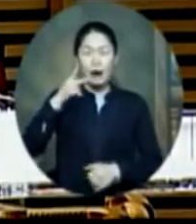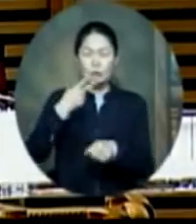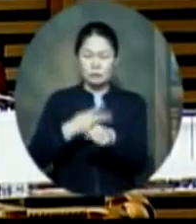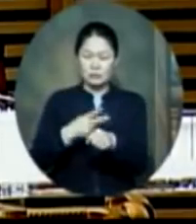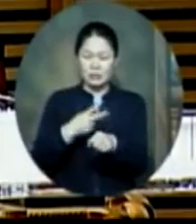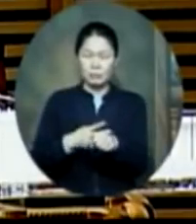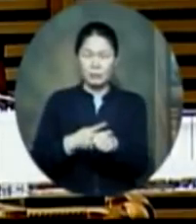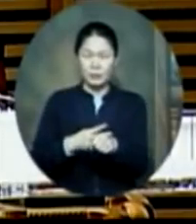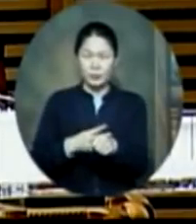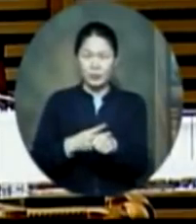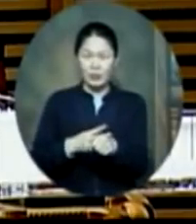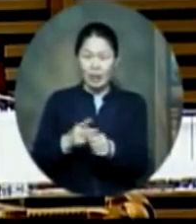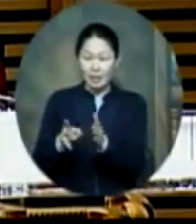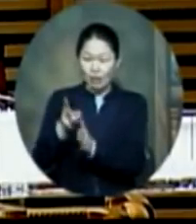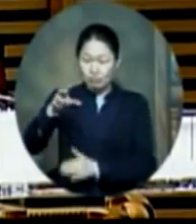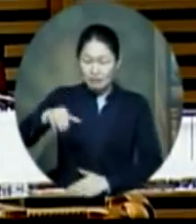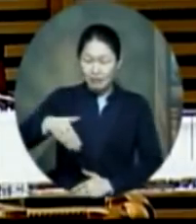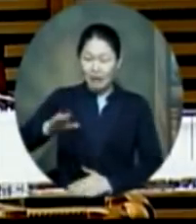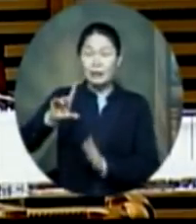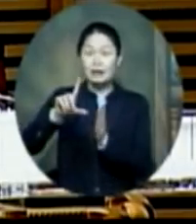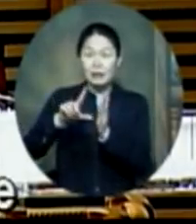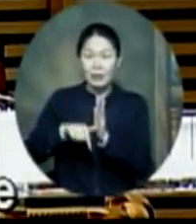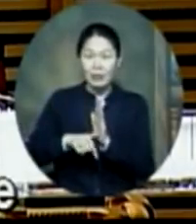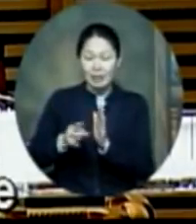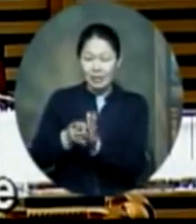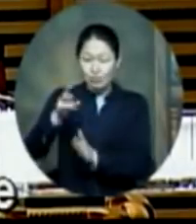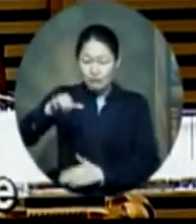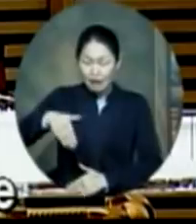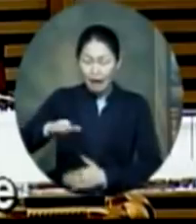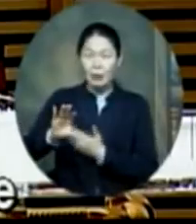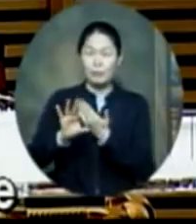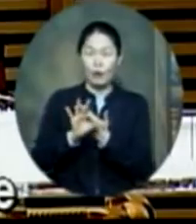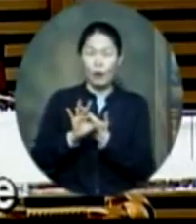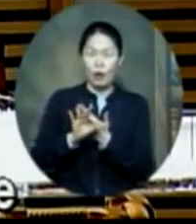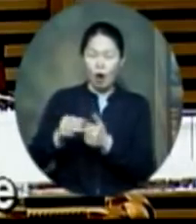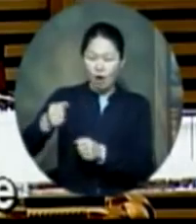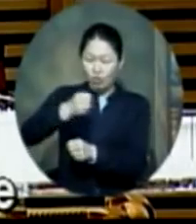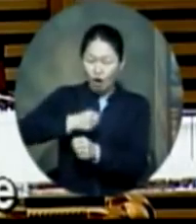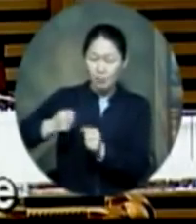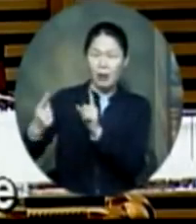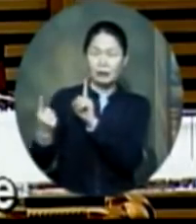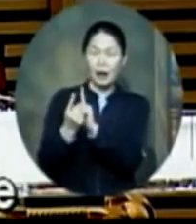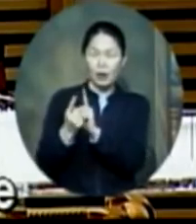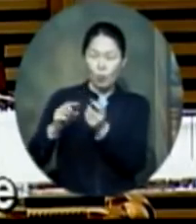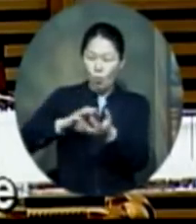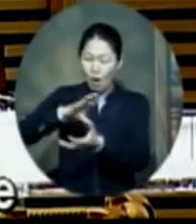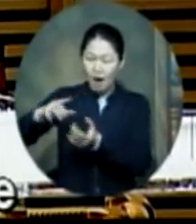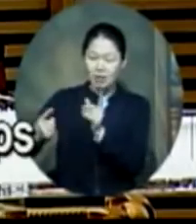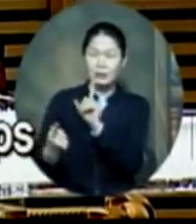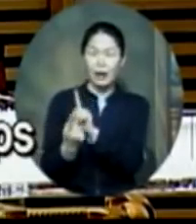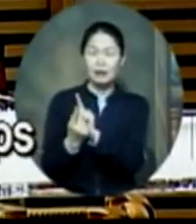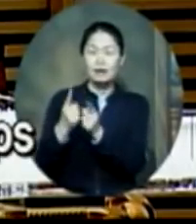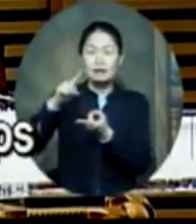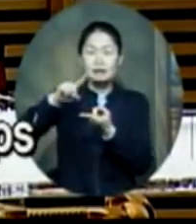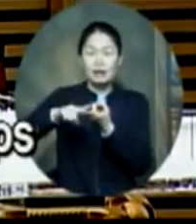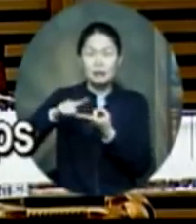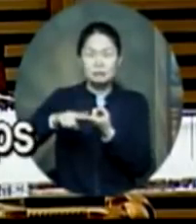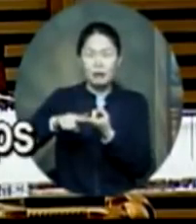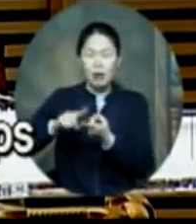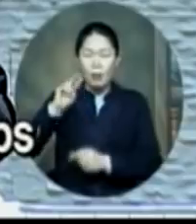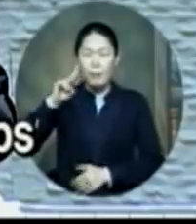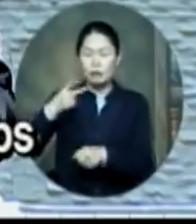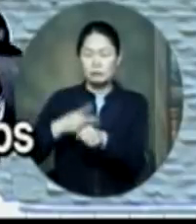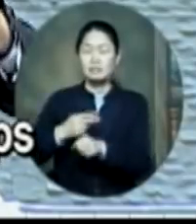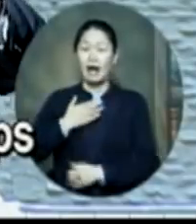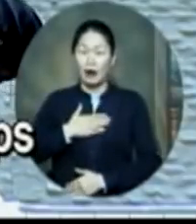예루살렘으로 이제 올라가게 될 때 예루살렘에 가면 결박을 당하고 환난을 당할 것이라는 사실을 사도